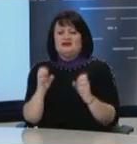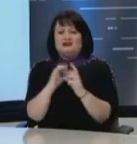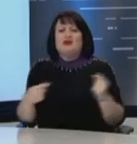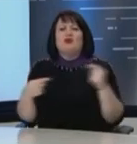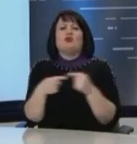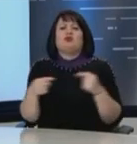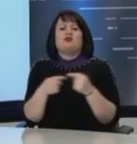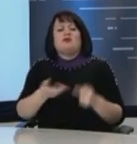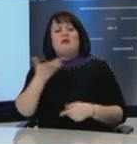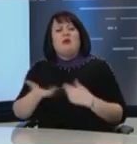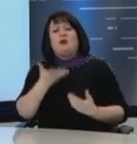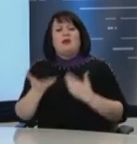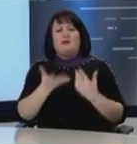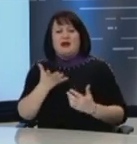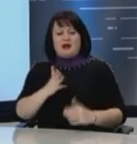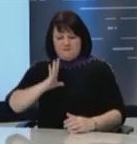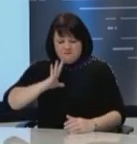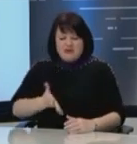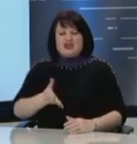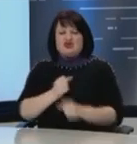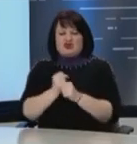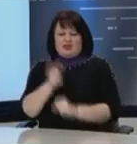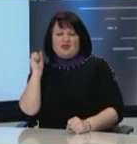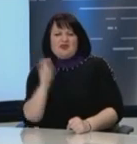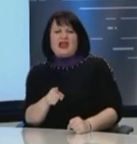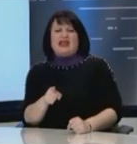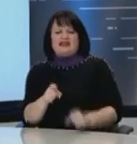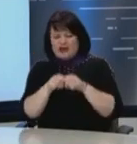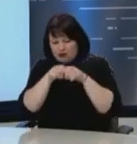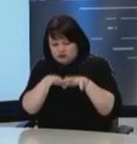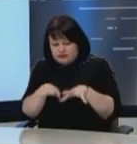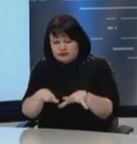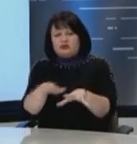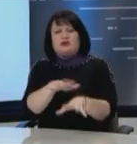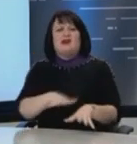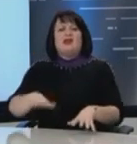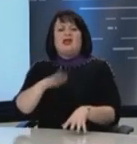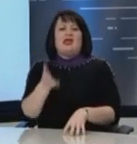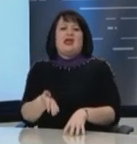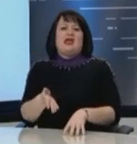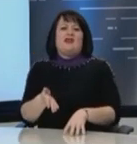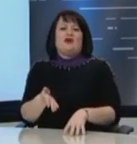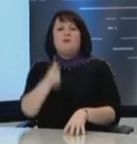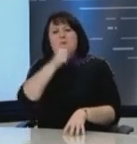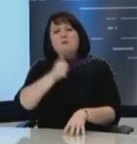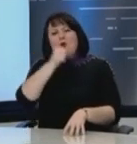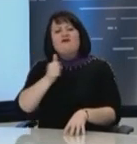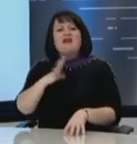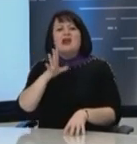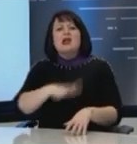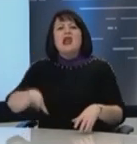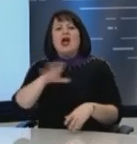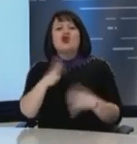εμφυλιοπολεμική ρητορική, για το μίσος, για το δηλητήριο που χύνεται διαρκώς σε αυτόν τον ταλαιπωρημένο τόπο, για τις